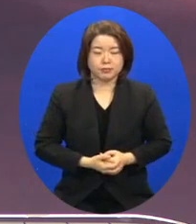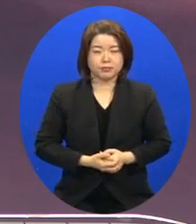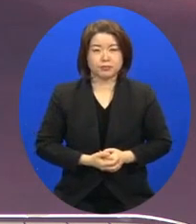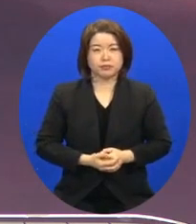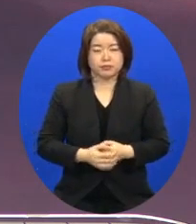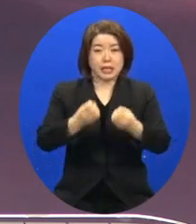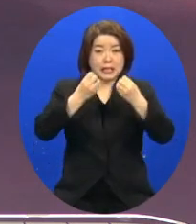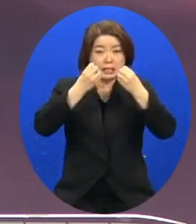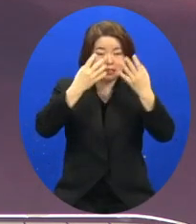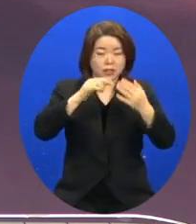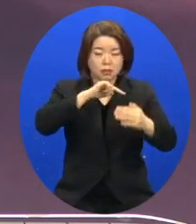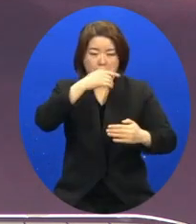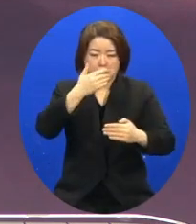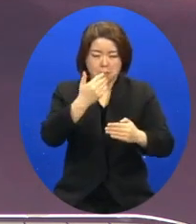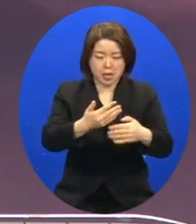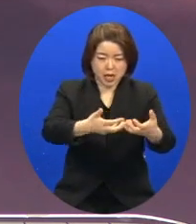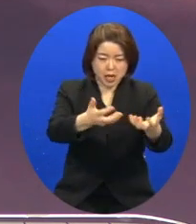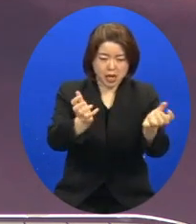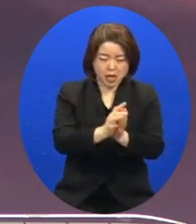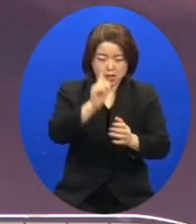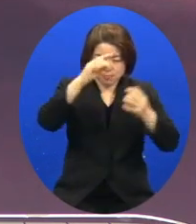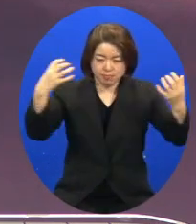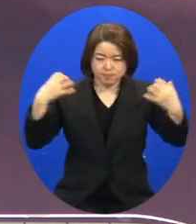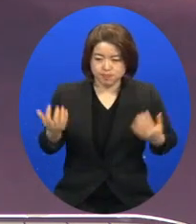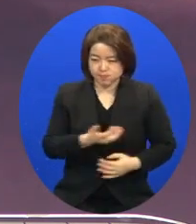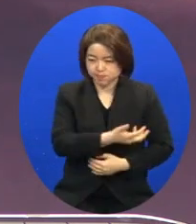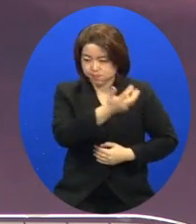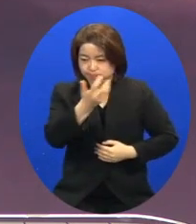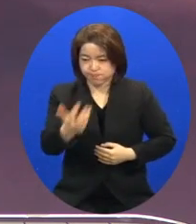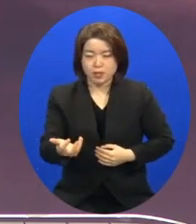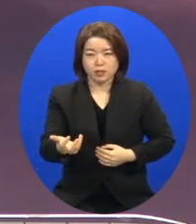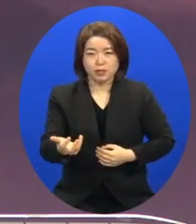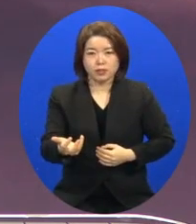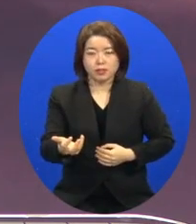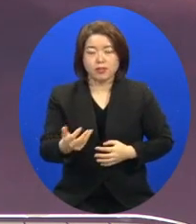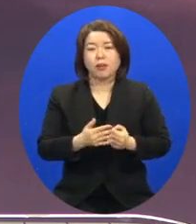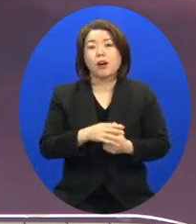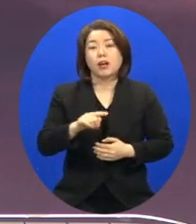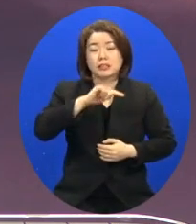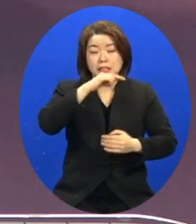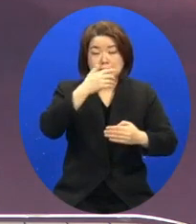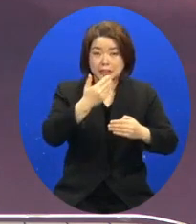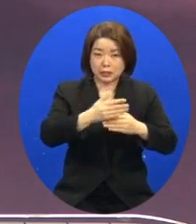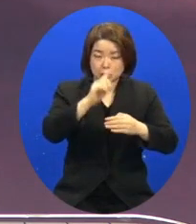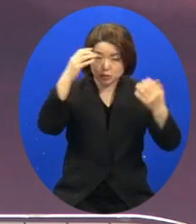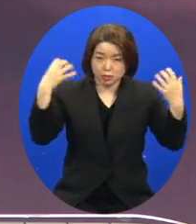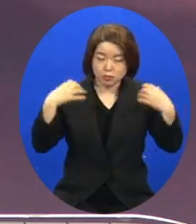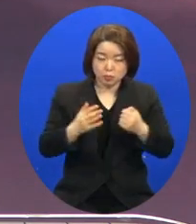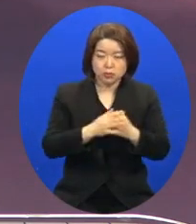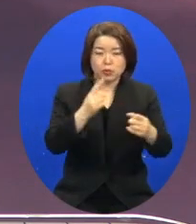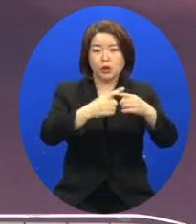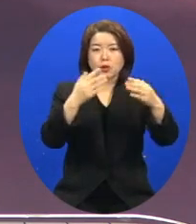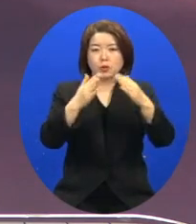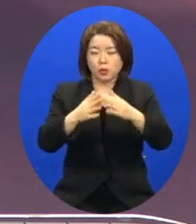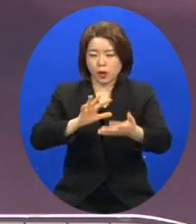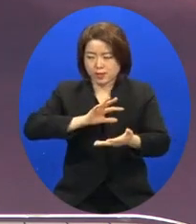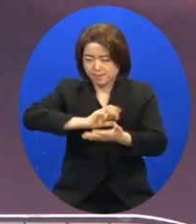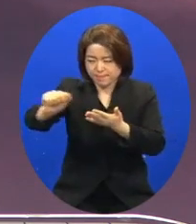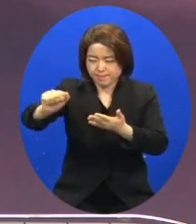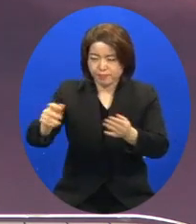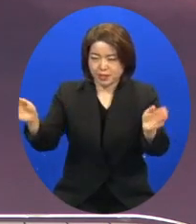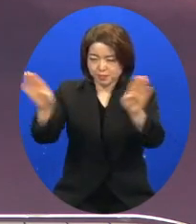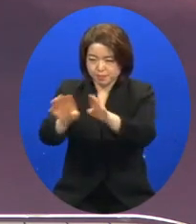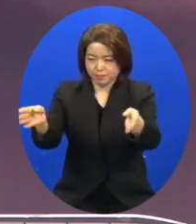새로 공산정부가 들어섰습니다. 그 공산정부는 교회를 다 문 닫게 하고